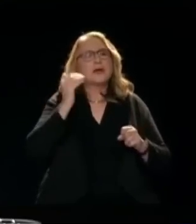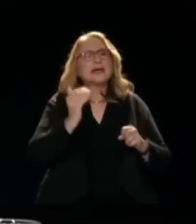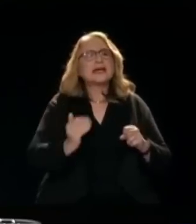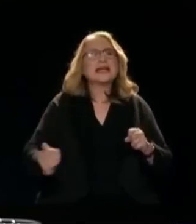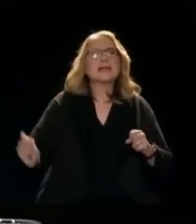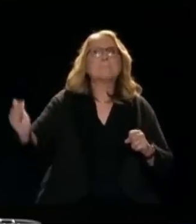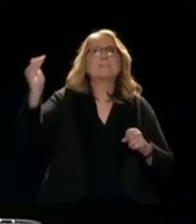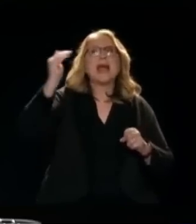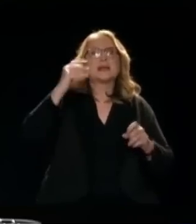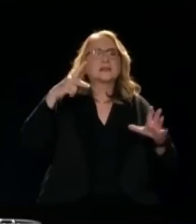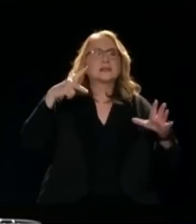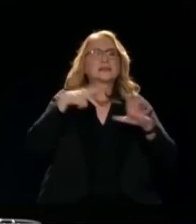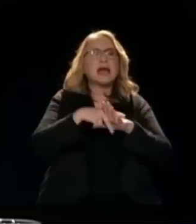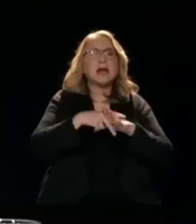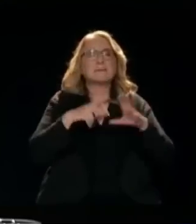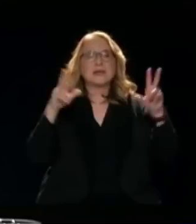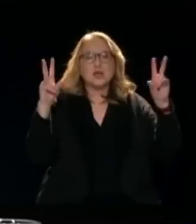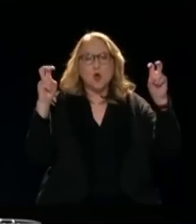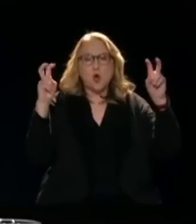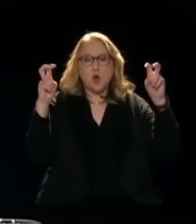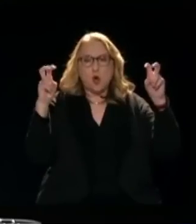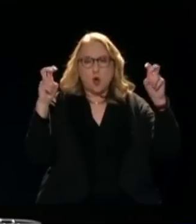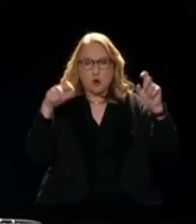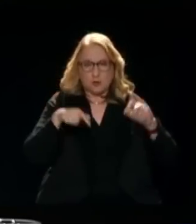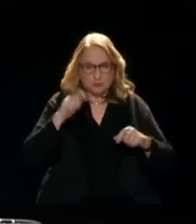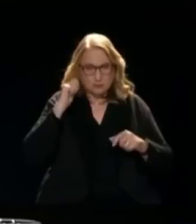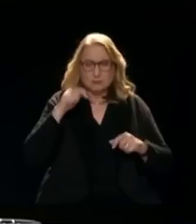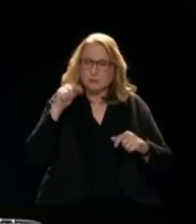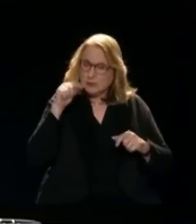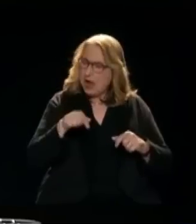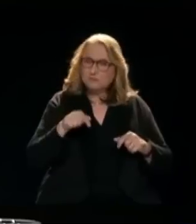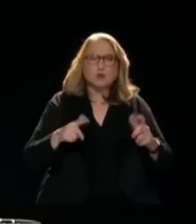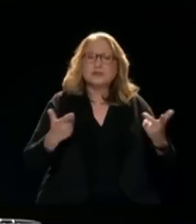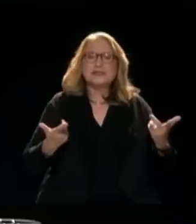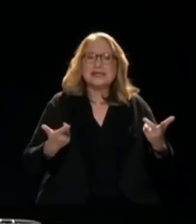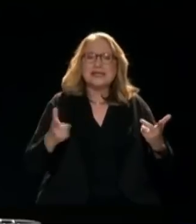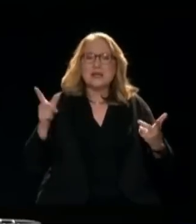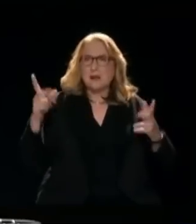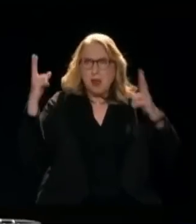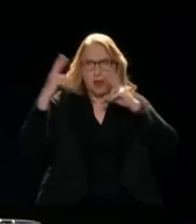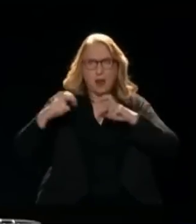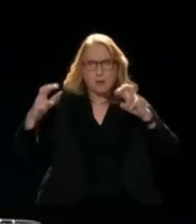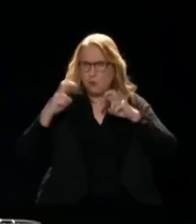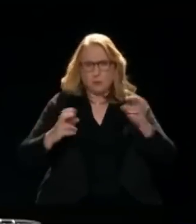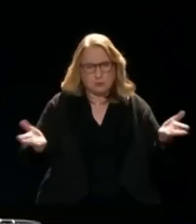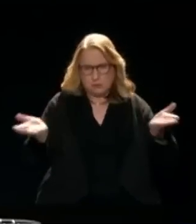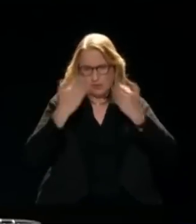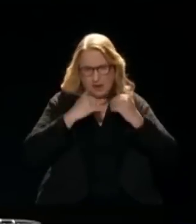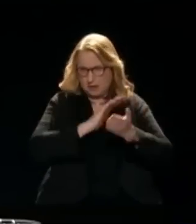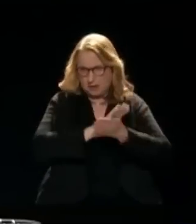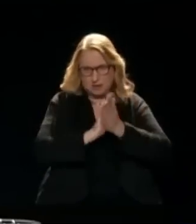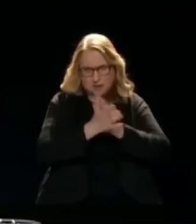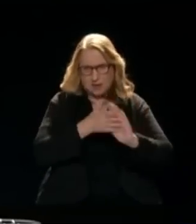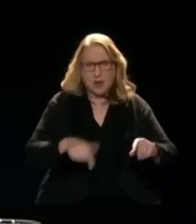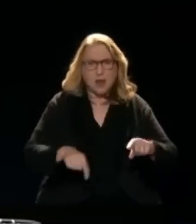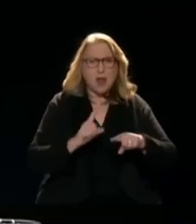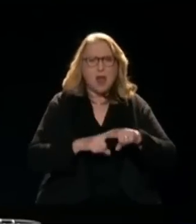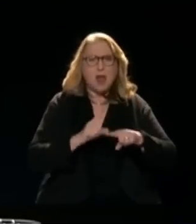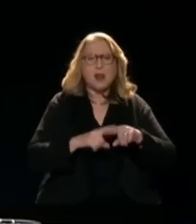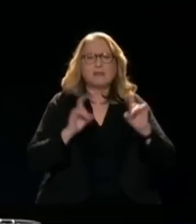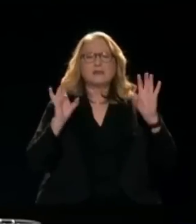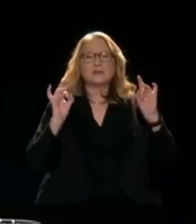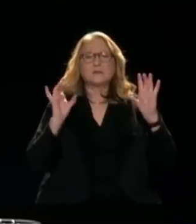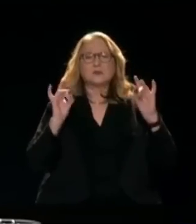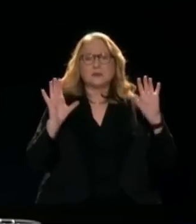οι υπόλοιπες εταιρείες είναι θυγατρικές του Υπερταμείου, είναι ένας μηχανισμός ο οποίος δεν ελέγχεται καν από την εθνική δικαιοδοσία, το ελληνικό κοινοβούλιο,